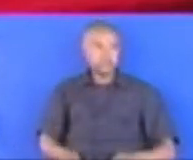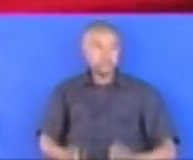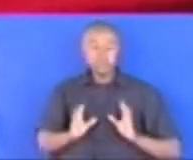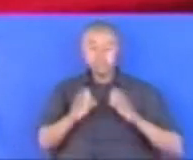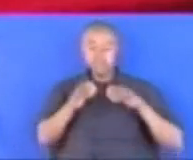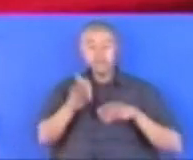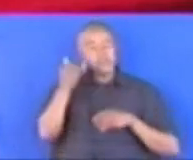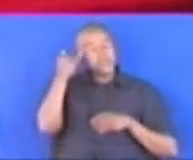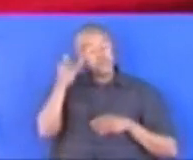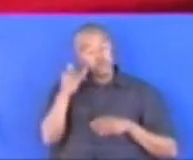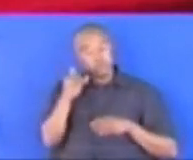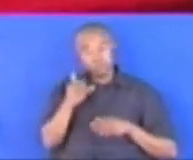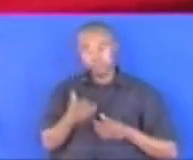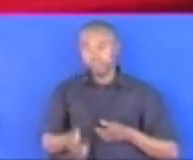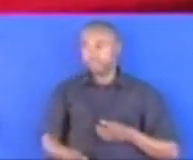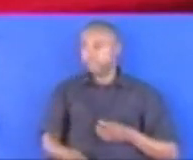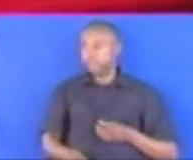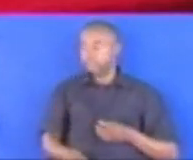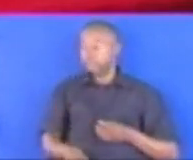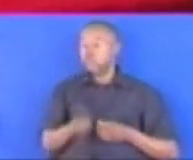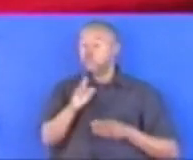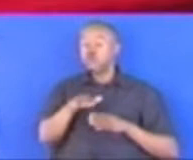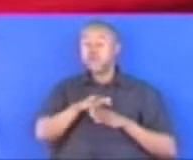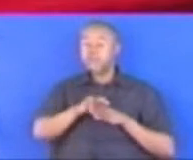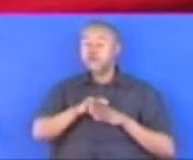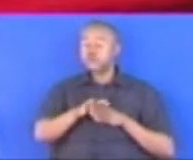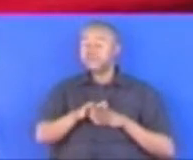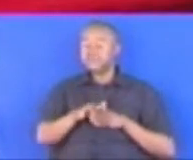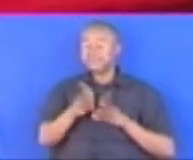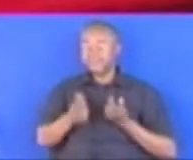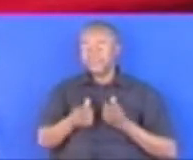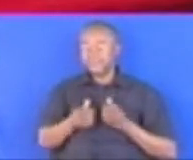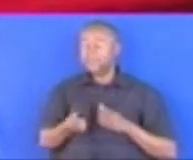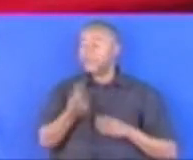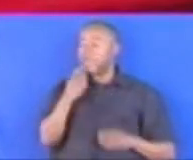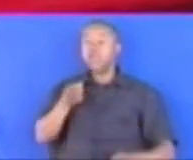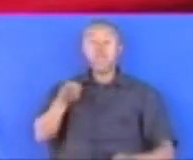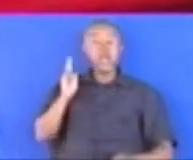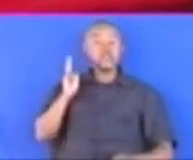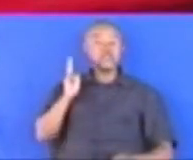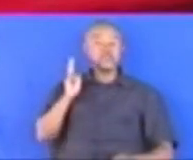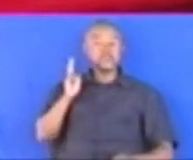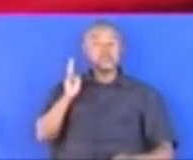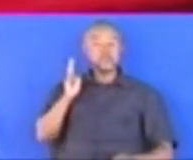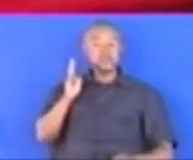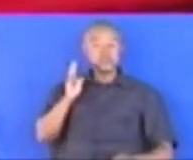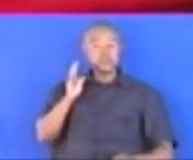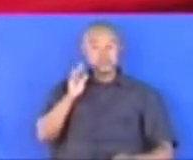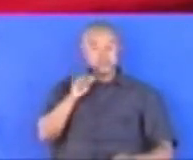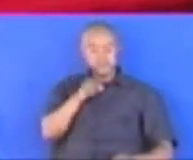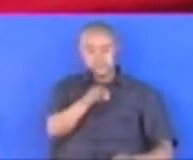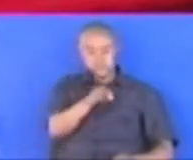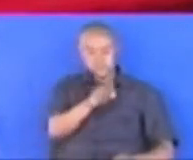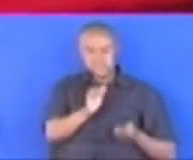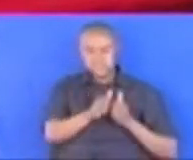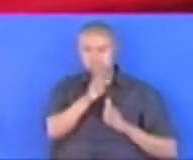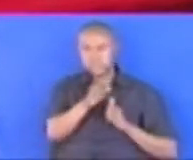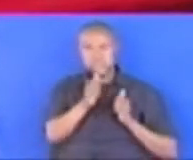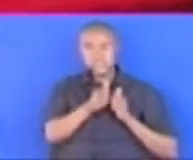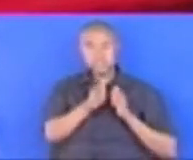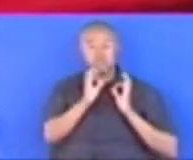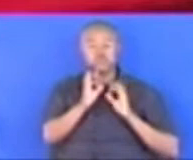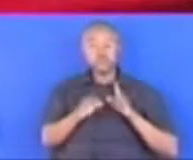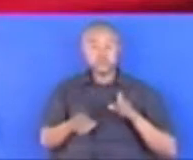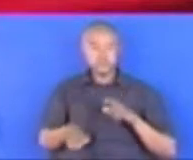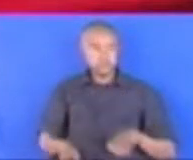imeshauri kumekuwa na ongezeko la matumizi ya tiba asili na tiba mbadala nchini kwa sasa, jambo ambalo ni jema